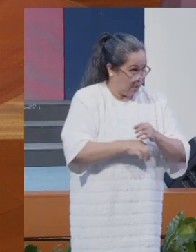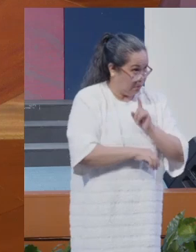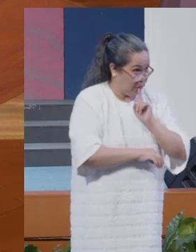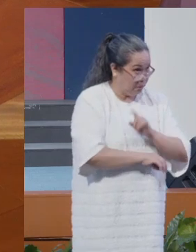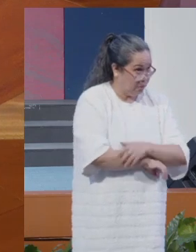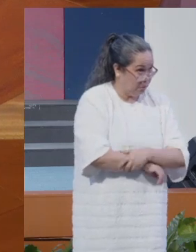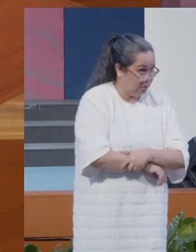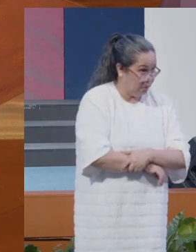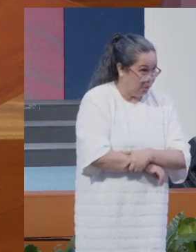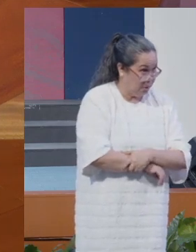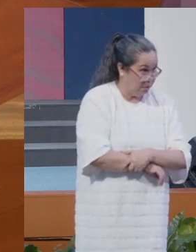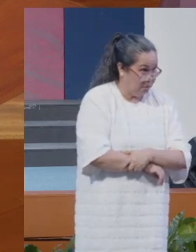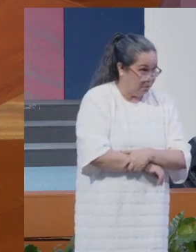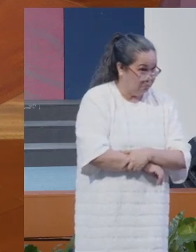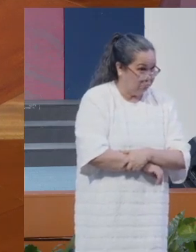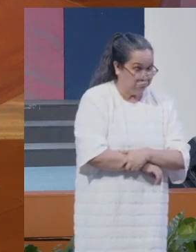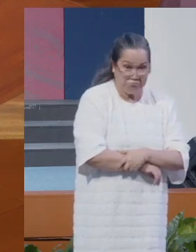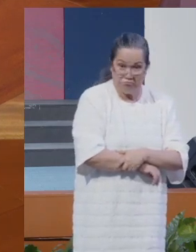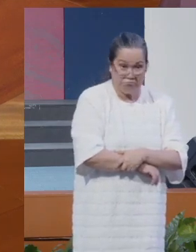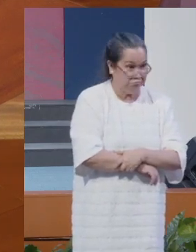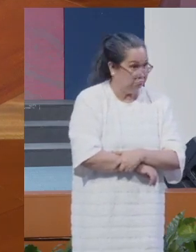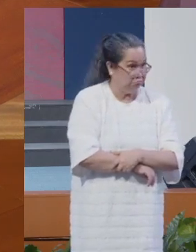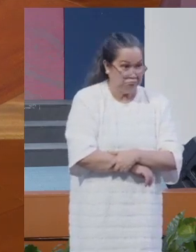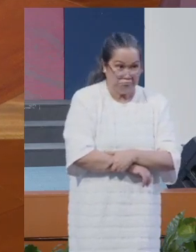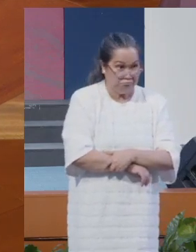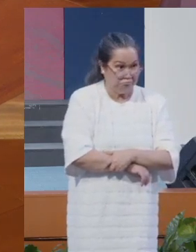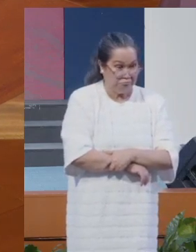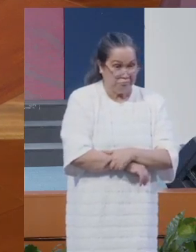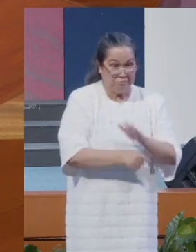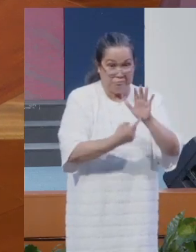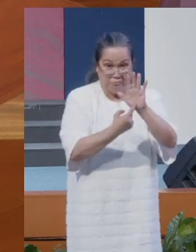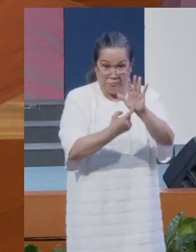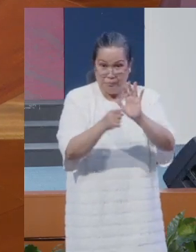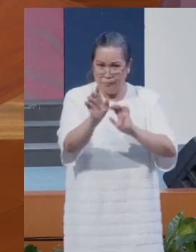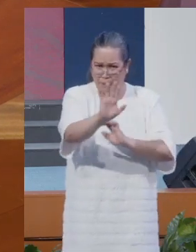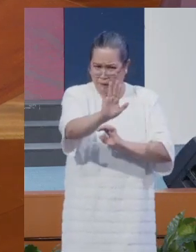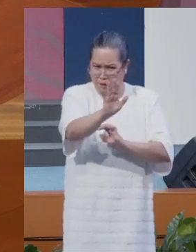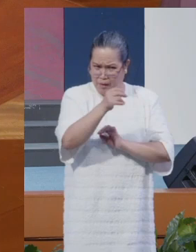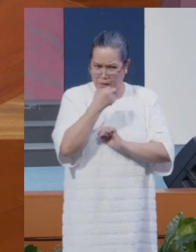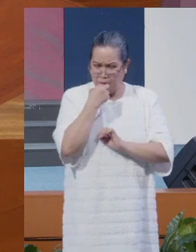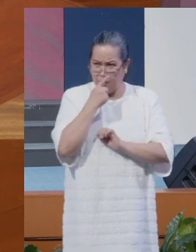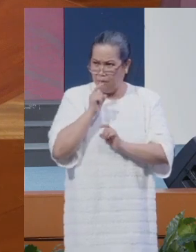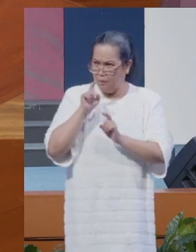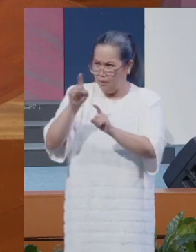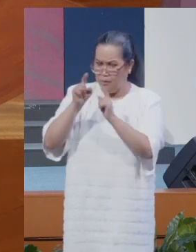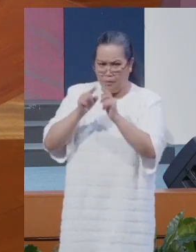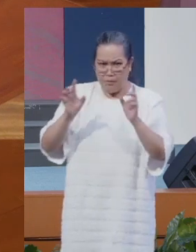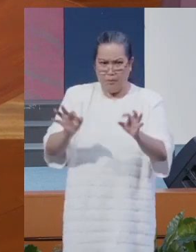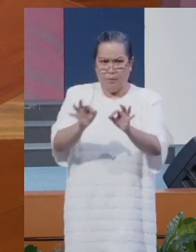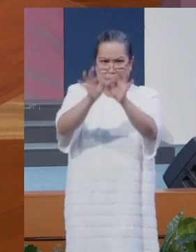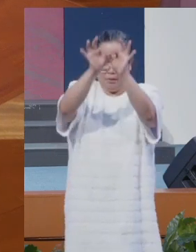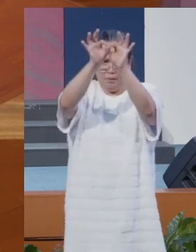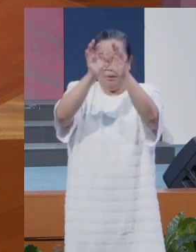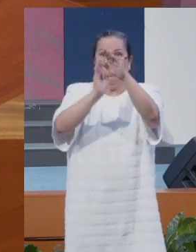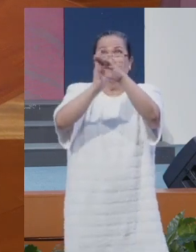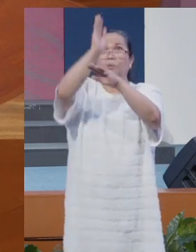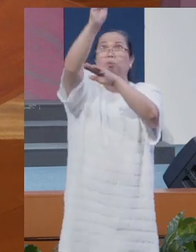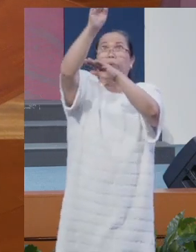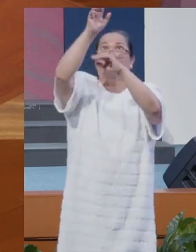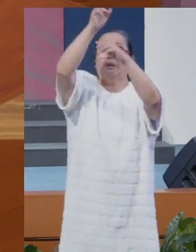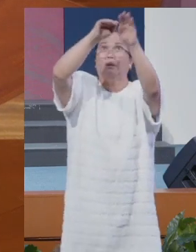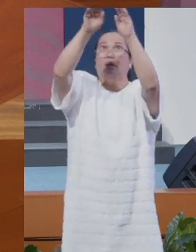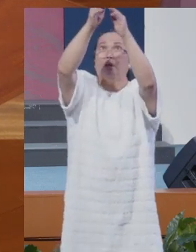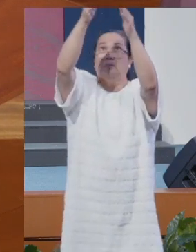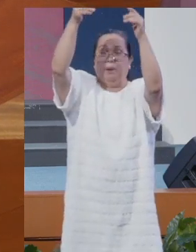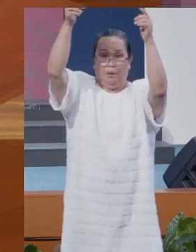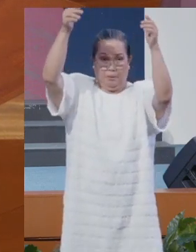kasalanan. Hindi ba? Ganon ang kasabihan. Pagka masyado kang madalas magpunta sa misa, baka ka lumampas sa langit